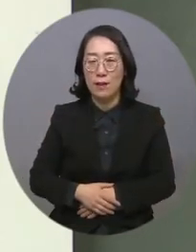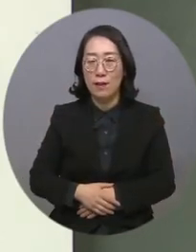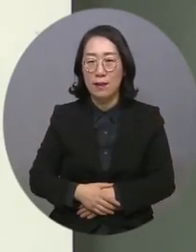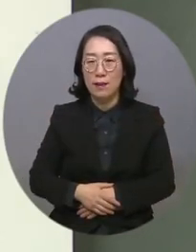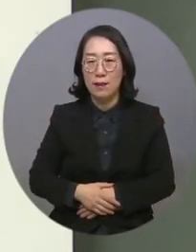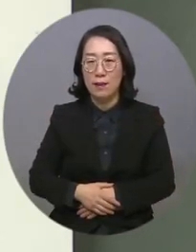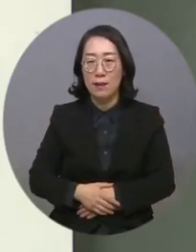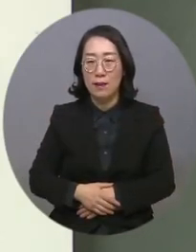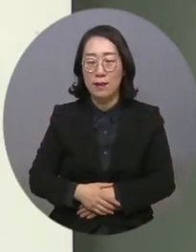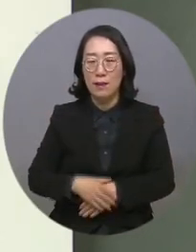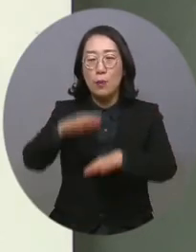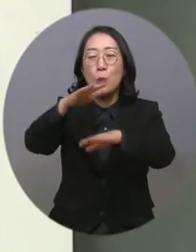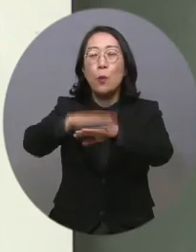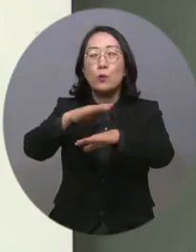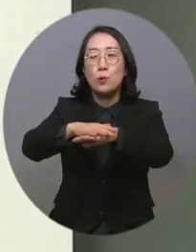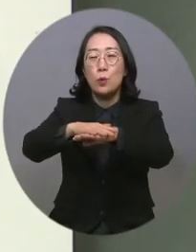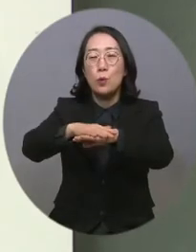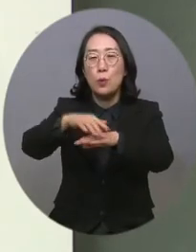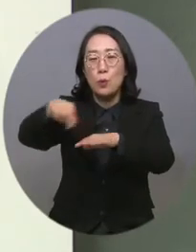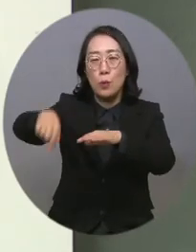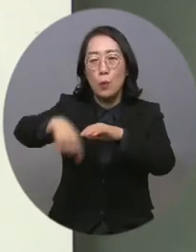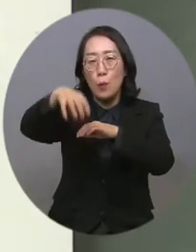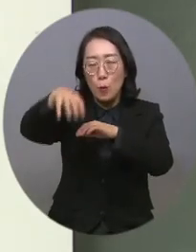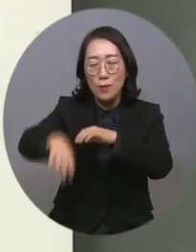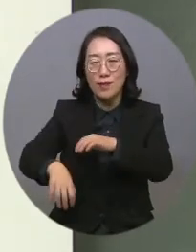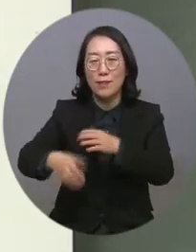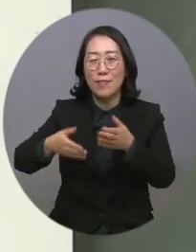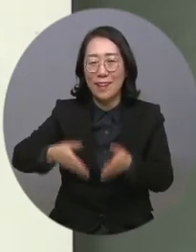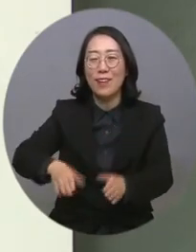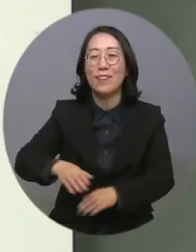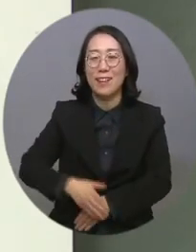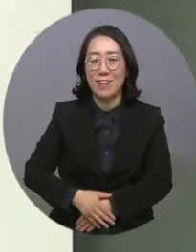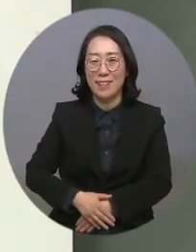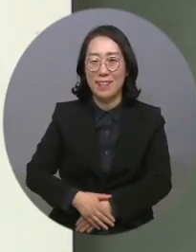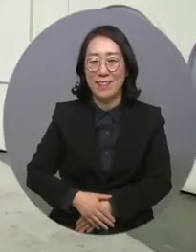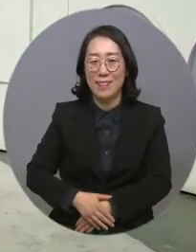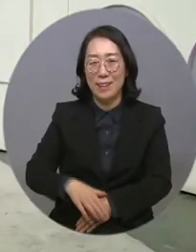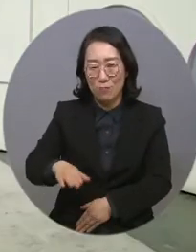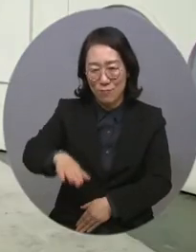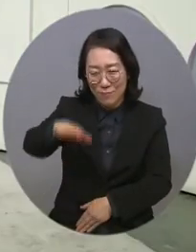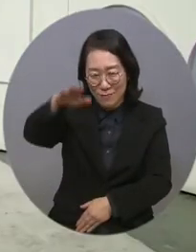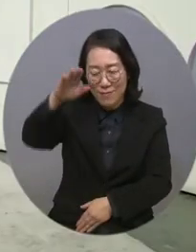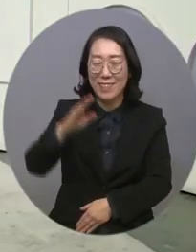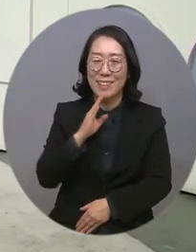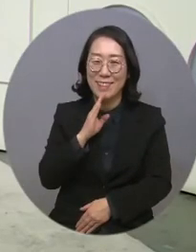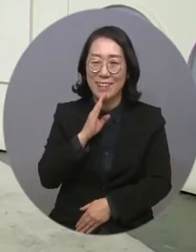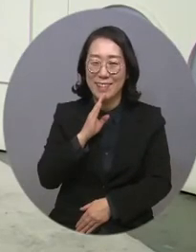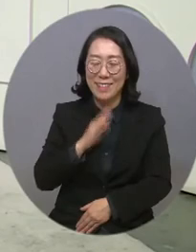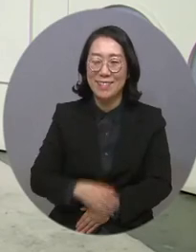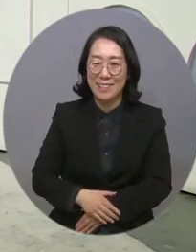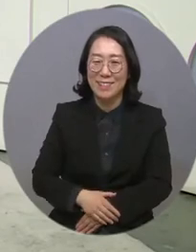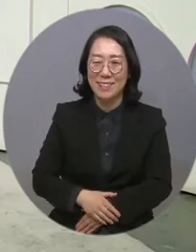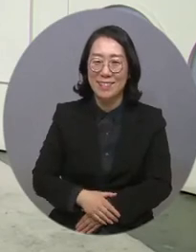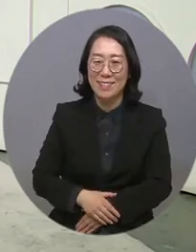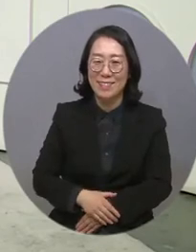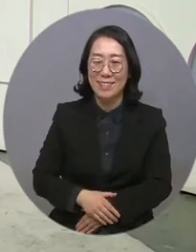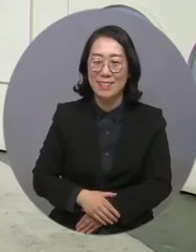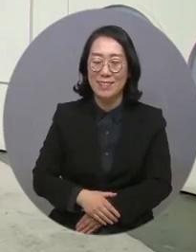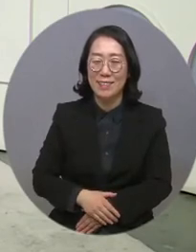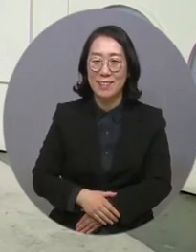헐벗은 우리 농촌의 젊은이였다 이런 얘기를 하더라고요. 그런데